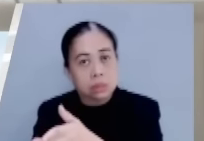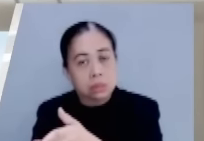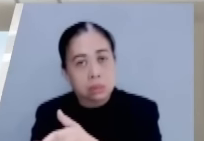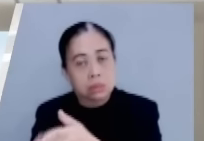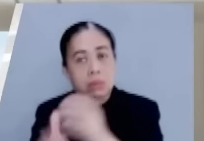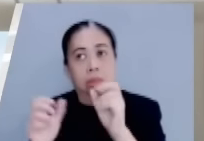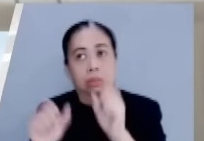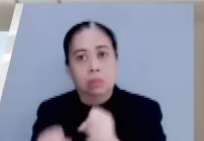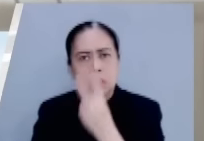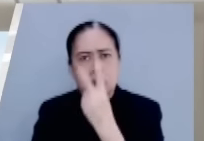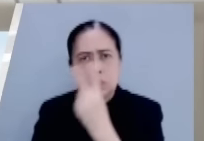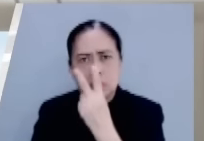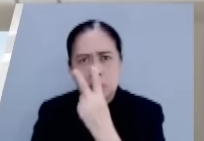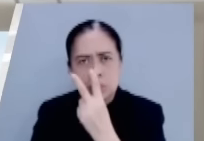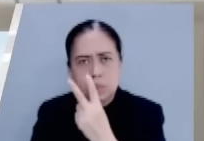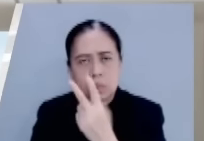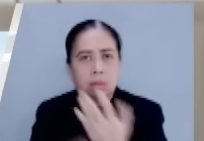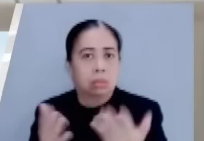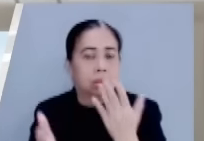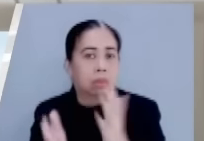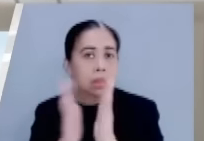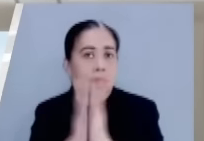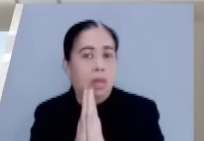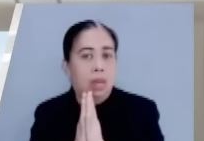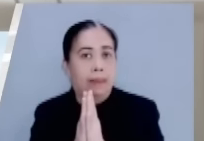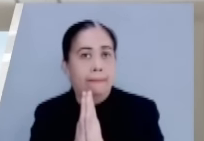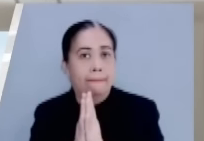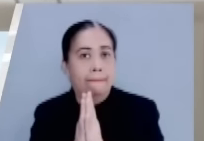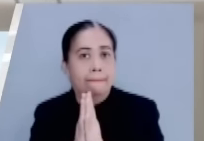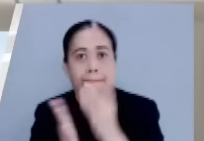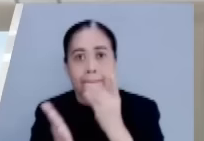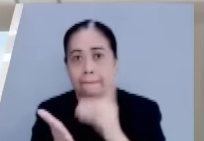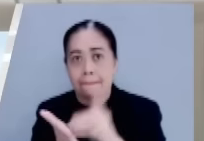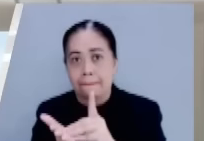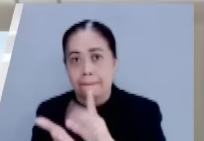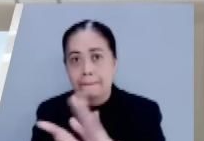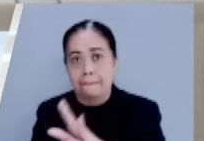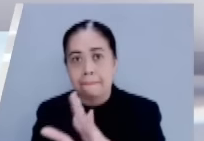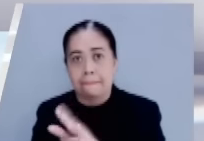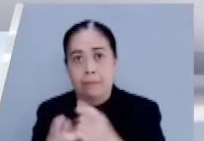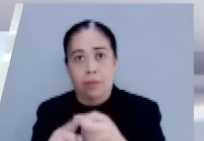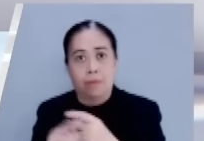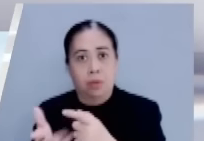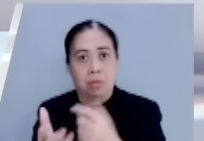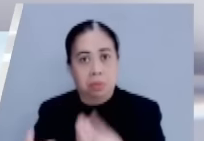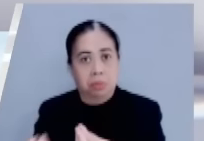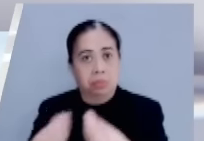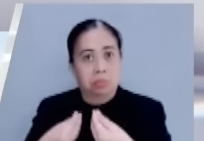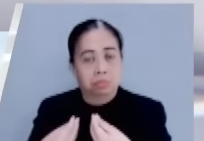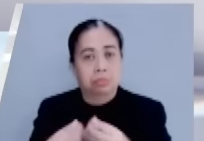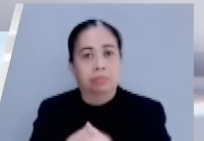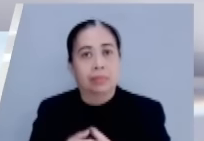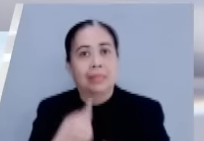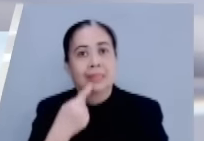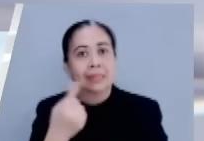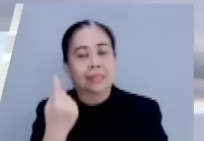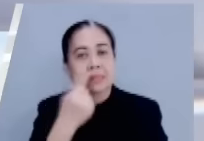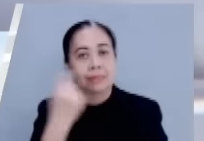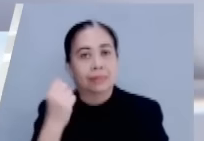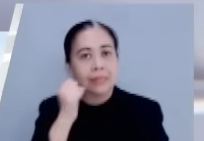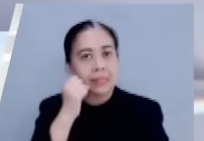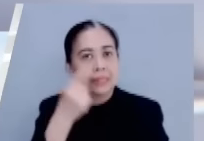tingnan, no, at siguro humingi ng mga dokumento na sa kanila kung sila ay magbibigay. Sabi ni Xi sa dokumentaryo ng Al